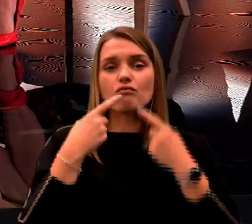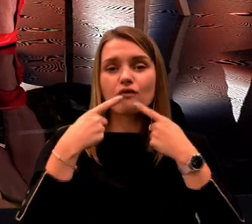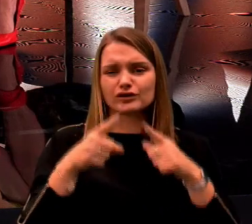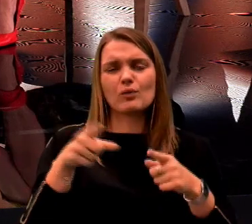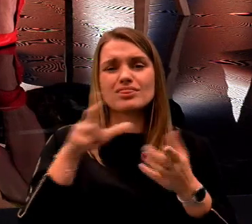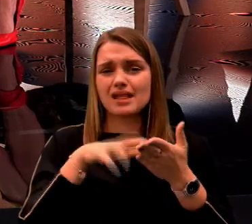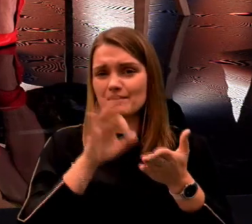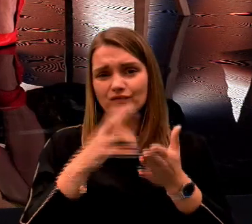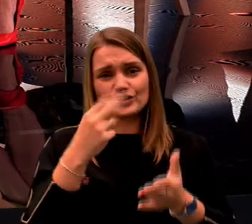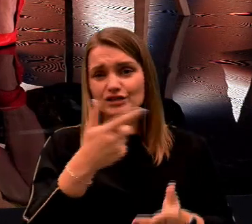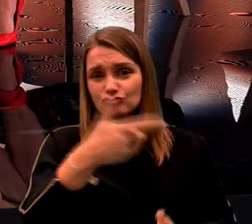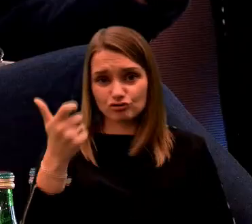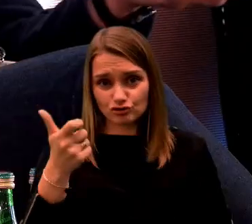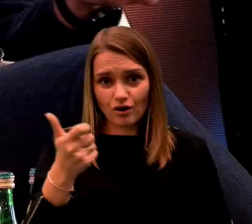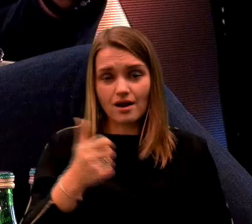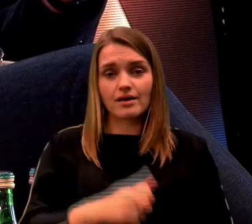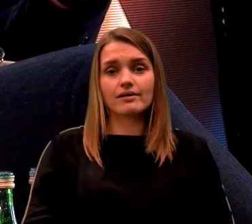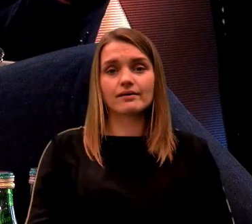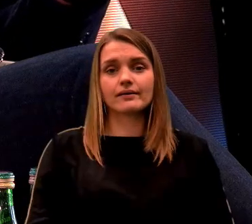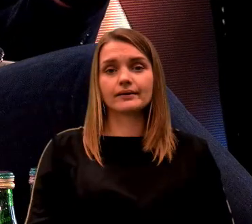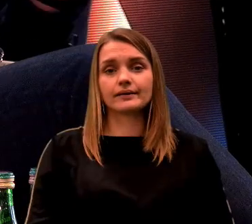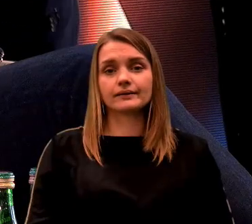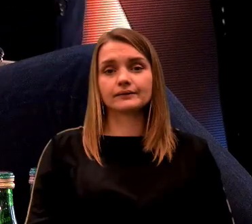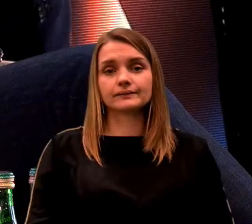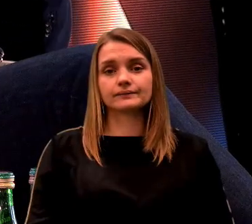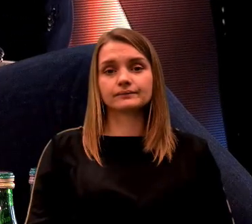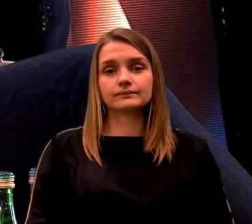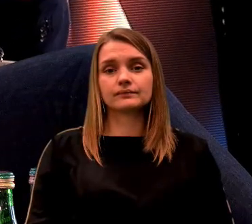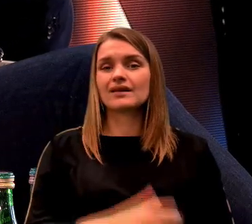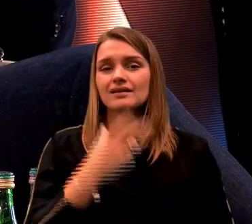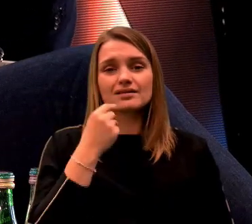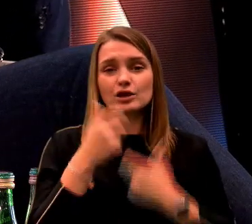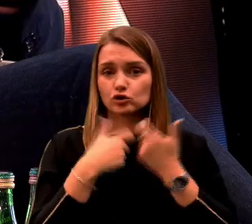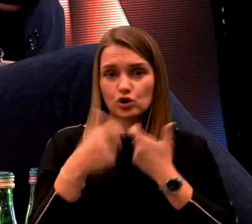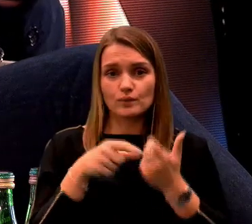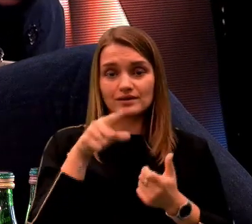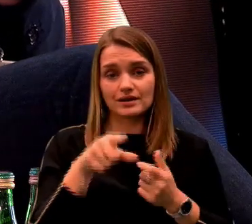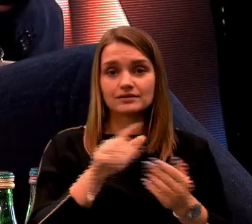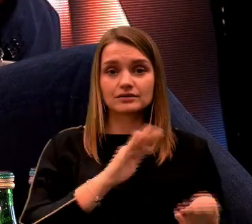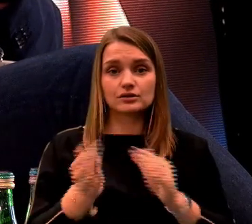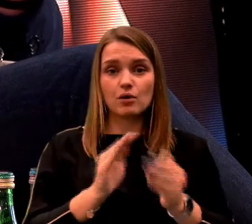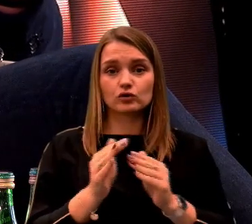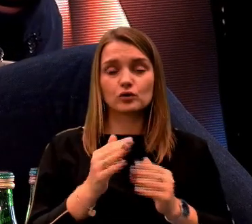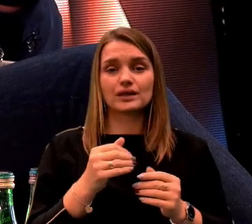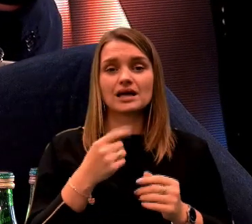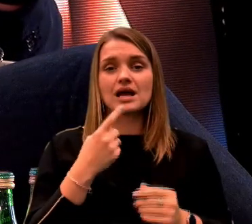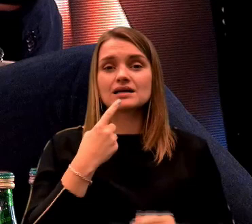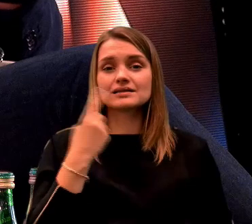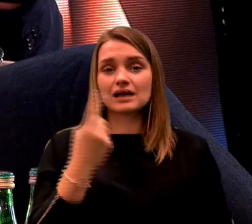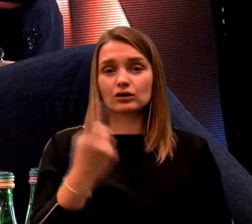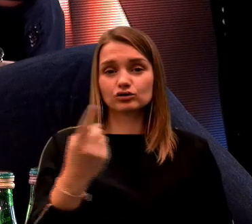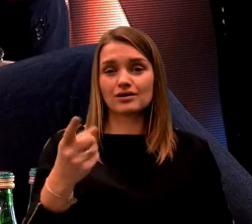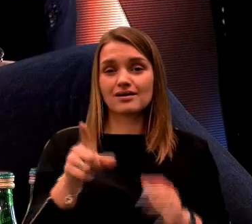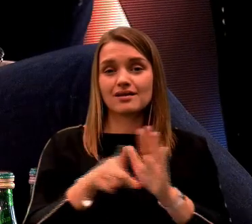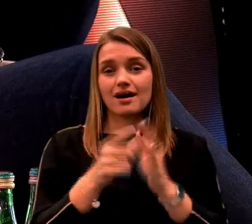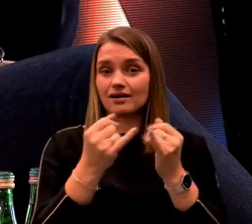nie wysadzi kawałka czegoś tam pod ziemią, prawda? Nie zrobi tego w taki sposób, żeby stanowiło to zagrożenie dla jego zespołu, prawda? Więc